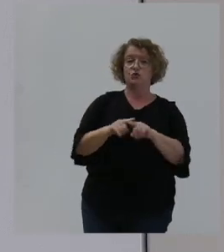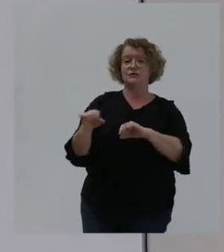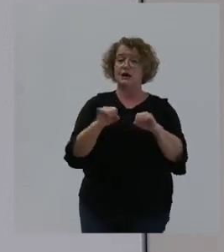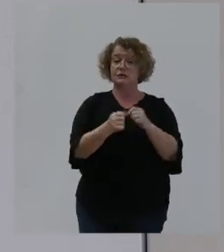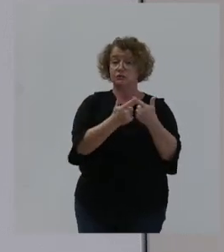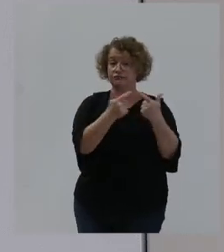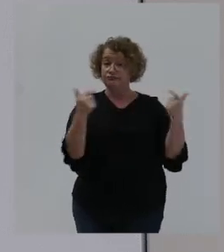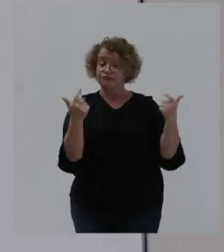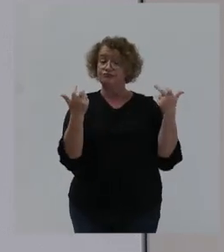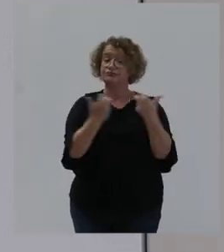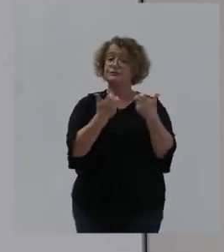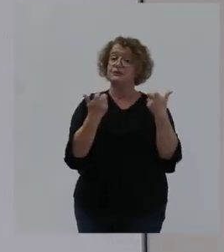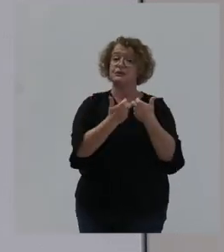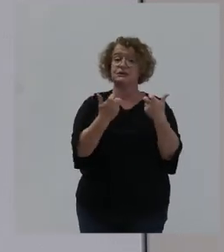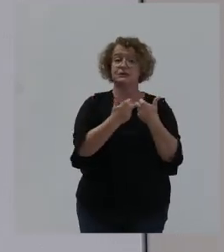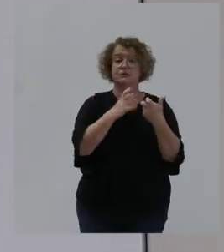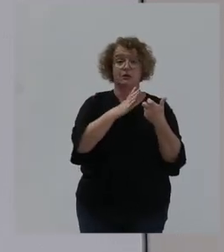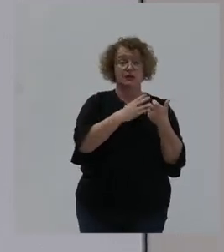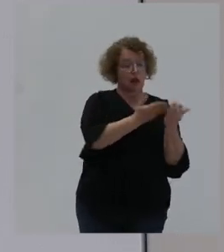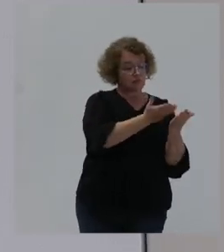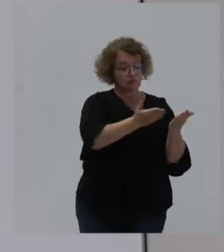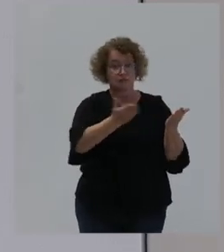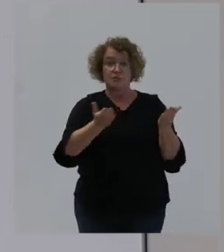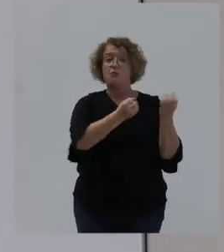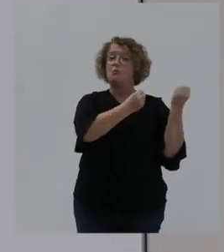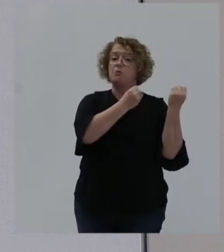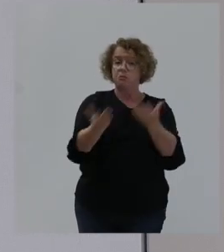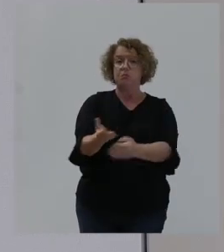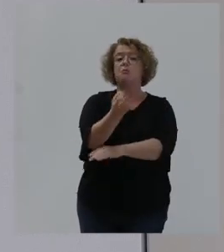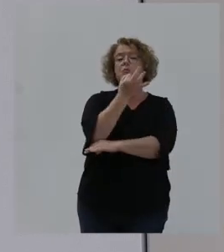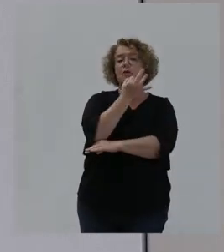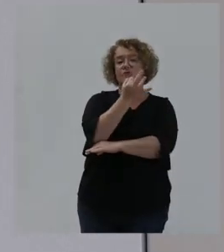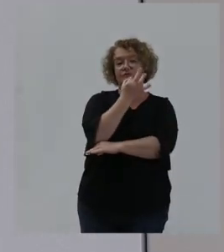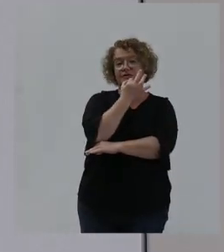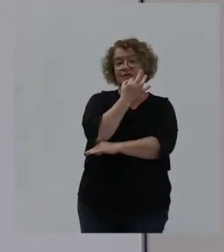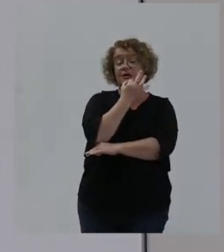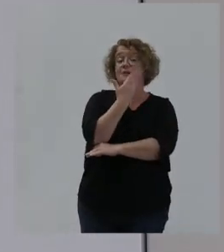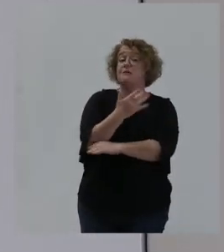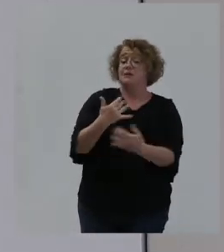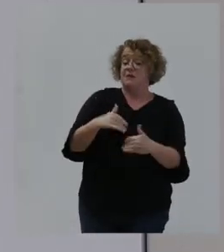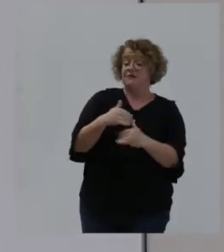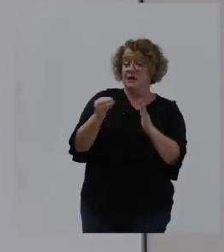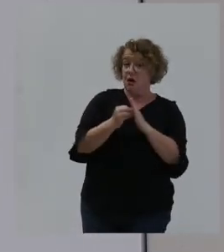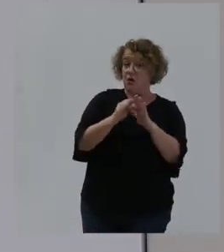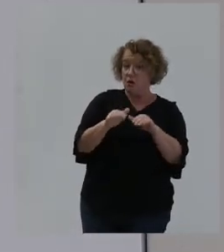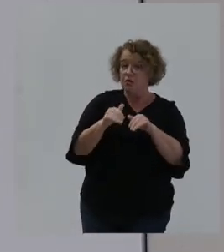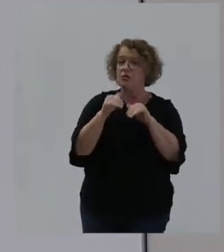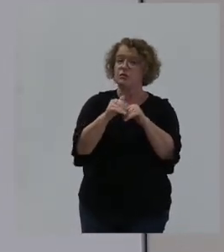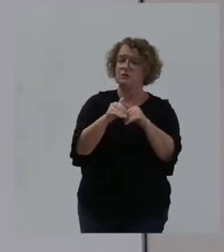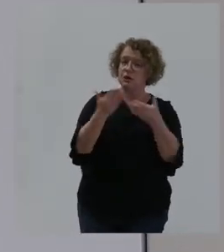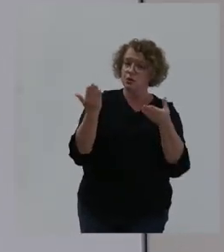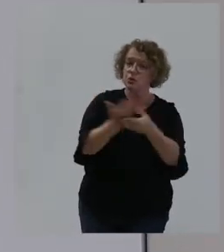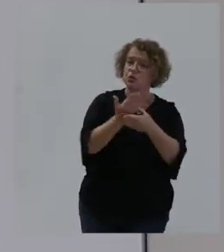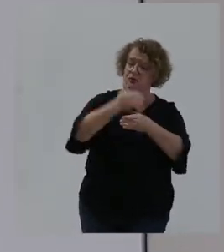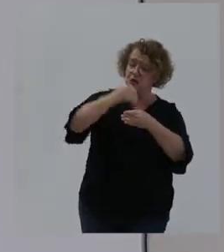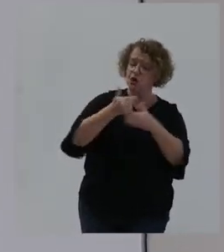en utilisant toute la palette des projets à notre disposition et sans doute de continuer à œuvrer en faveur des dossiers pour la